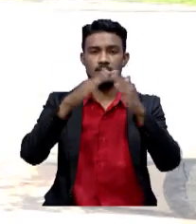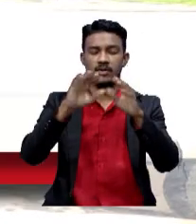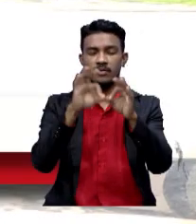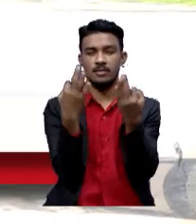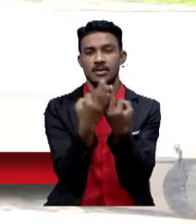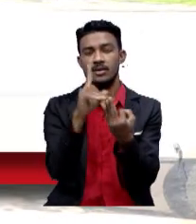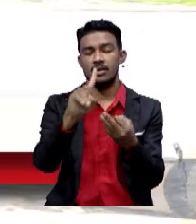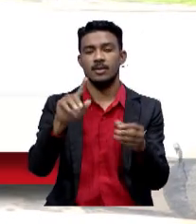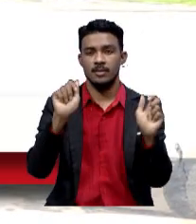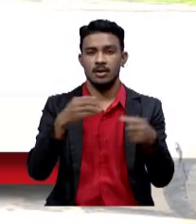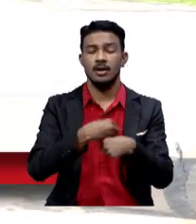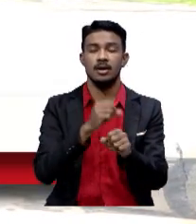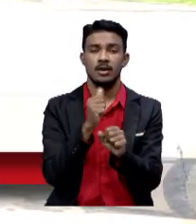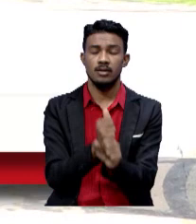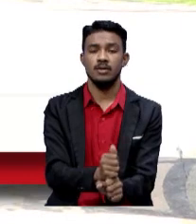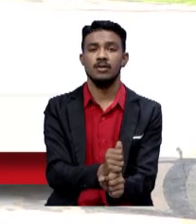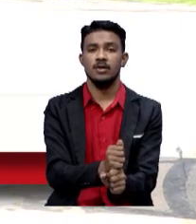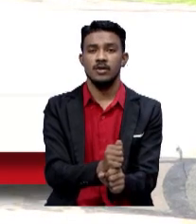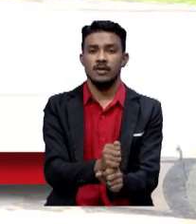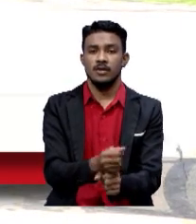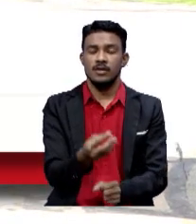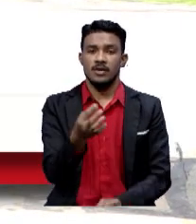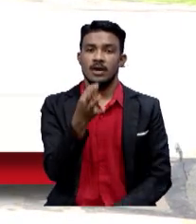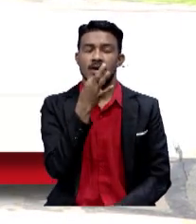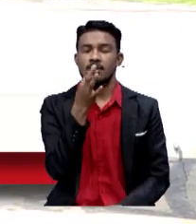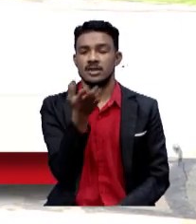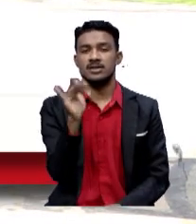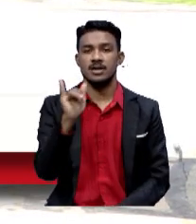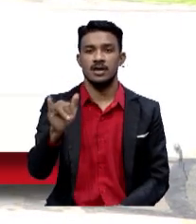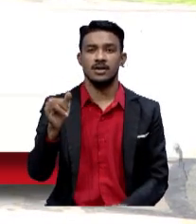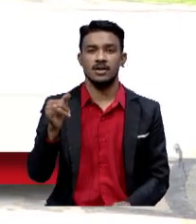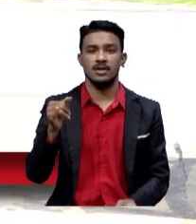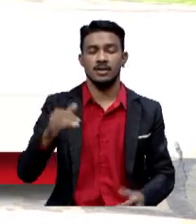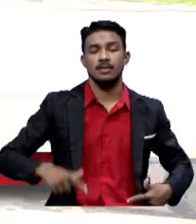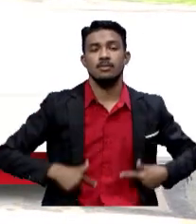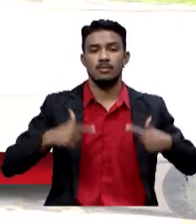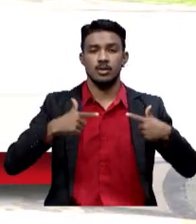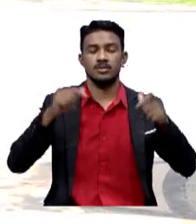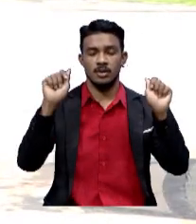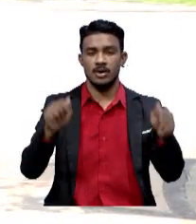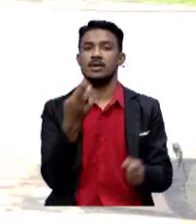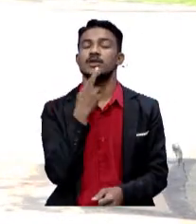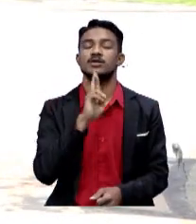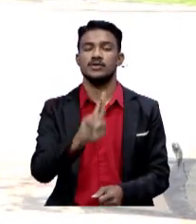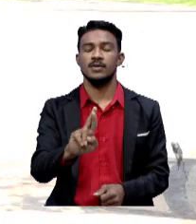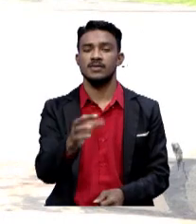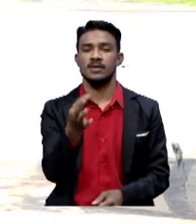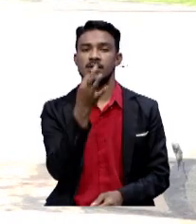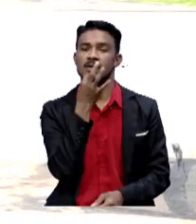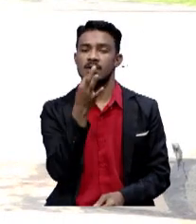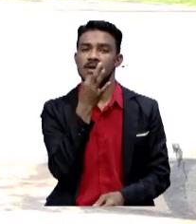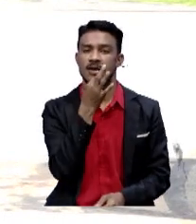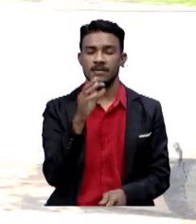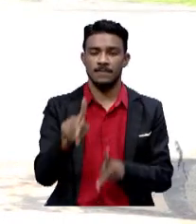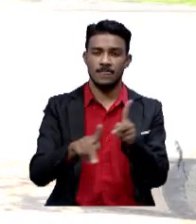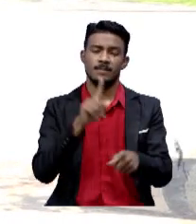para bele produz a hamba ser nemoris. Para o ensa, para resolver será, resolve insuficiência aí. Ne população ida,